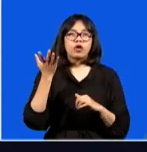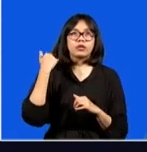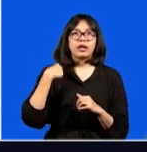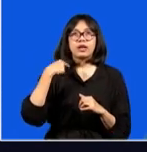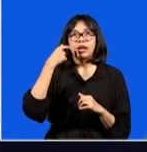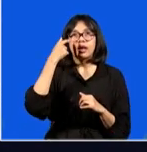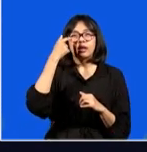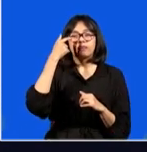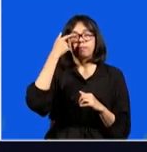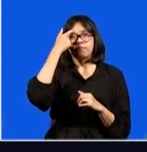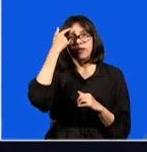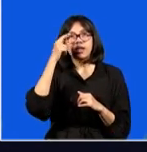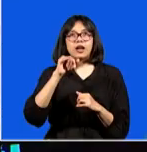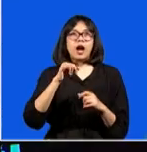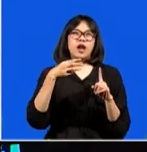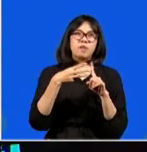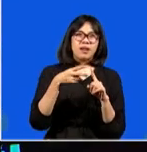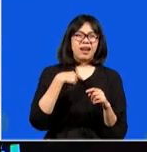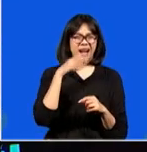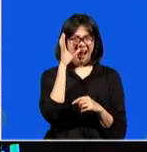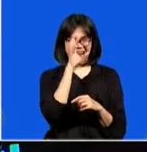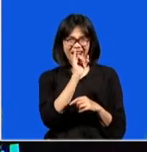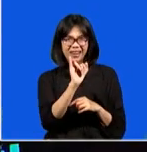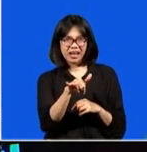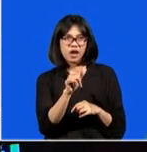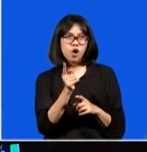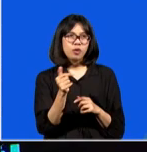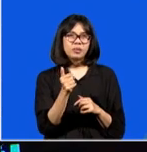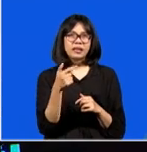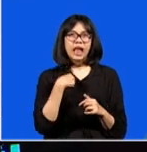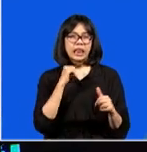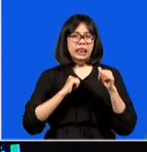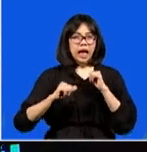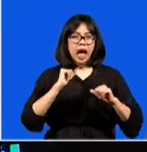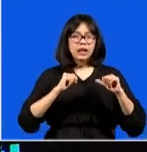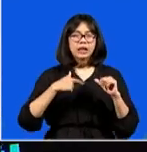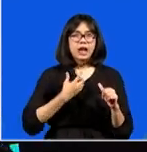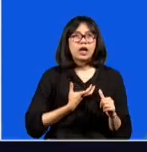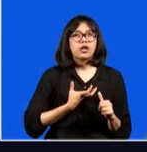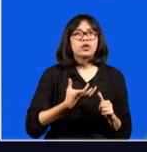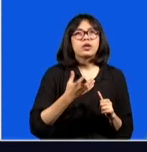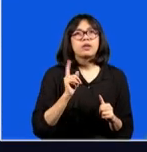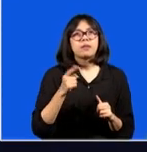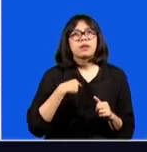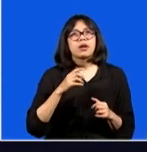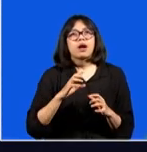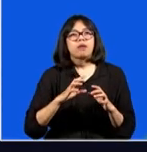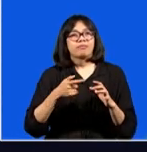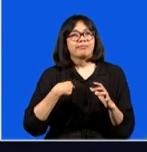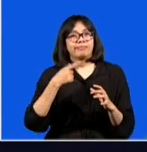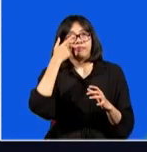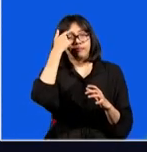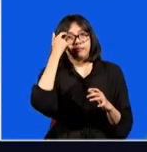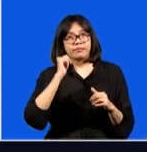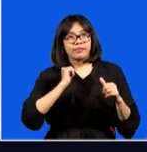iya aneh kan jawabannya kenapa kenapa teater itu jadi terpenting karena dari teater lah saya belajar berkolaborasi dari